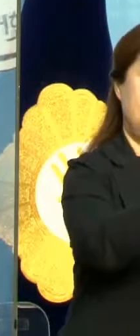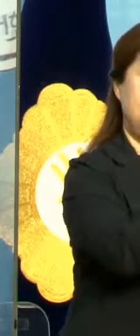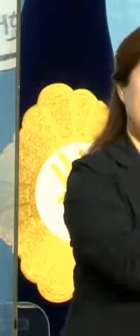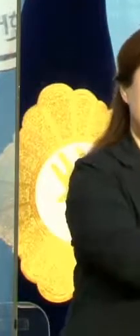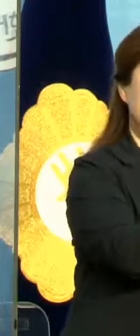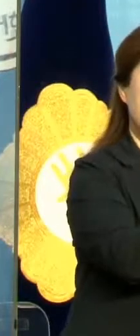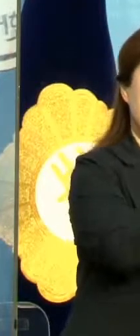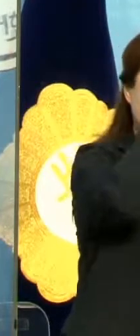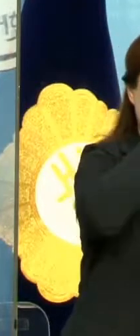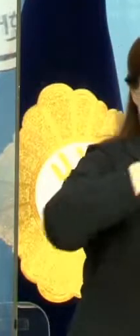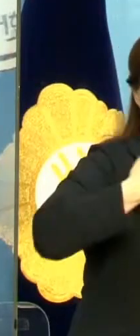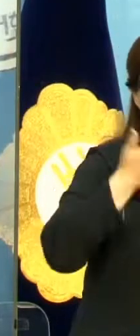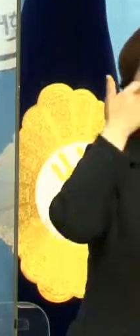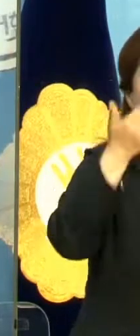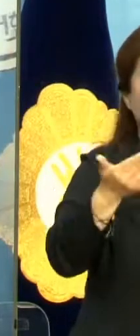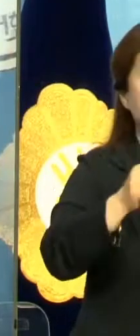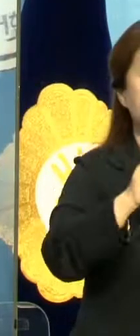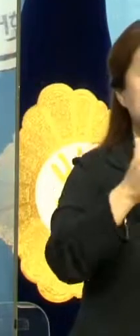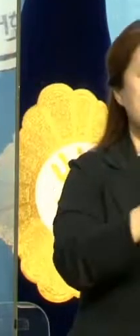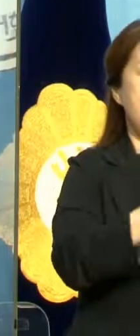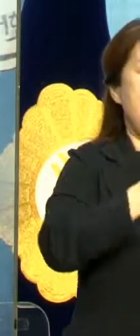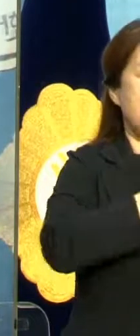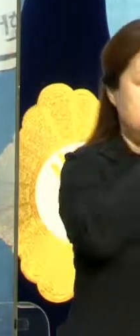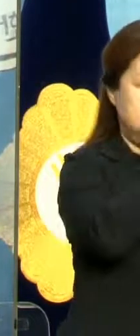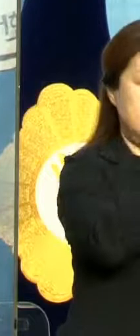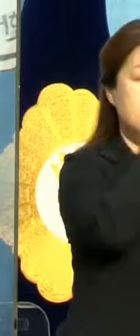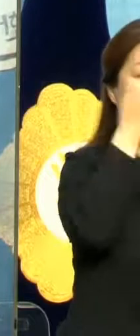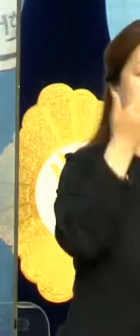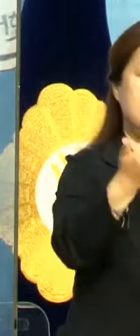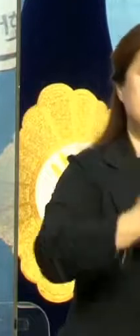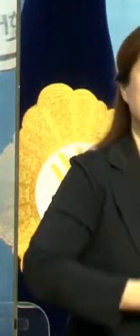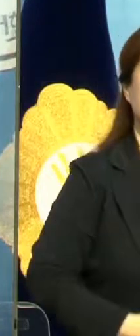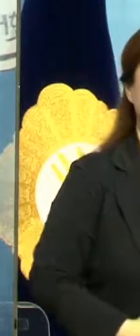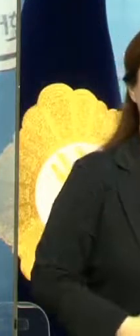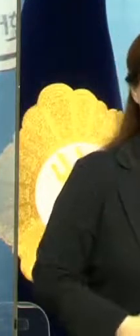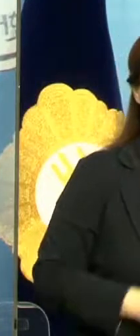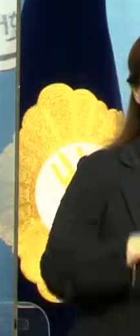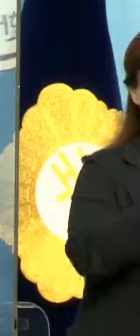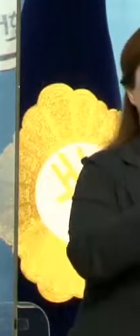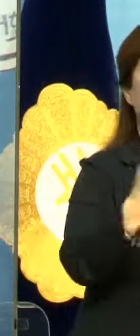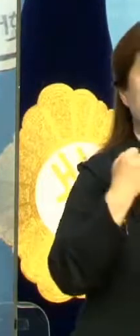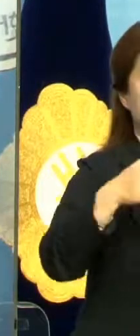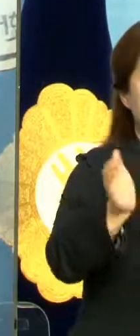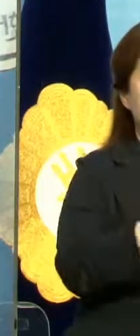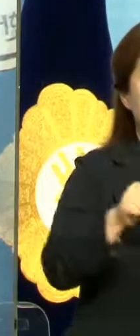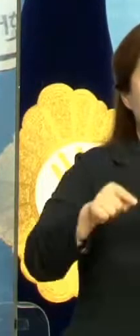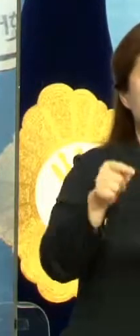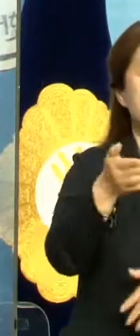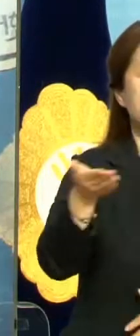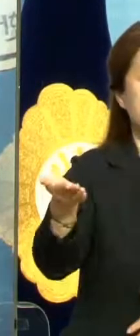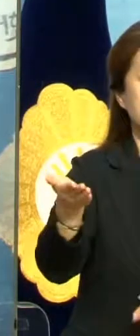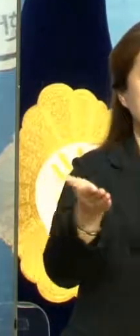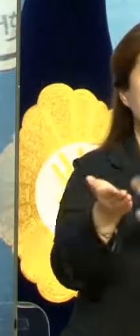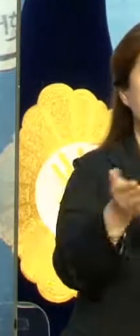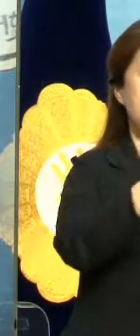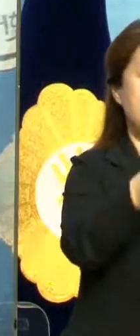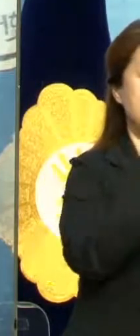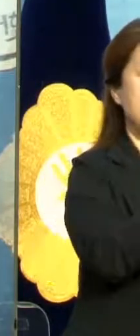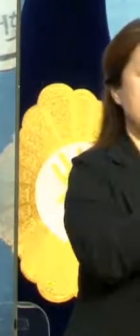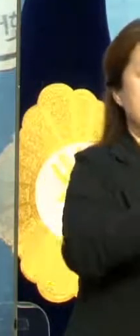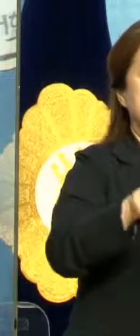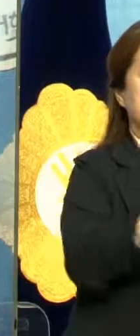몰랐으니까 아니면 알고도 모른 척 한 것입니까 국민 m 지도부는 박덕흠 의원 을 즉각